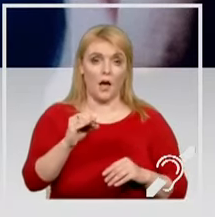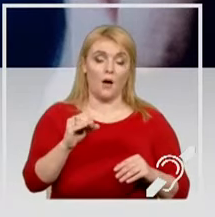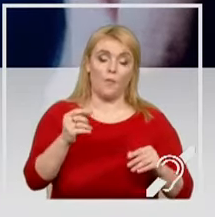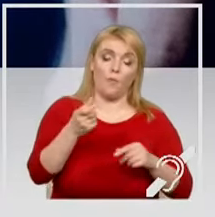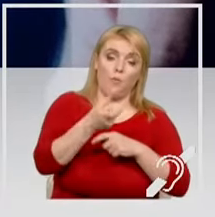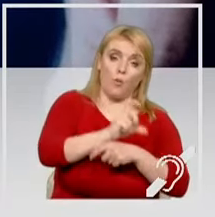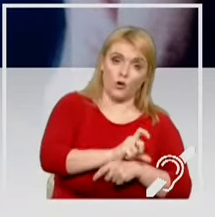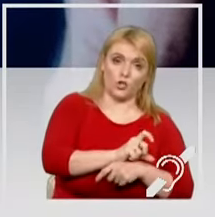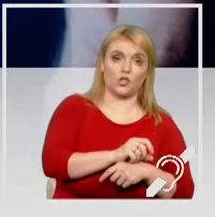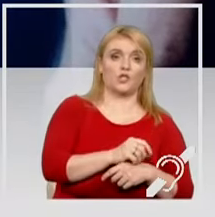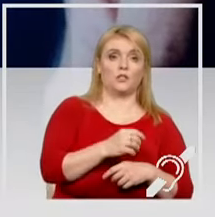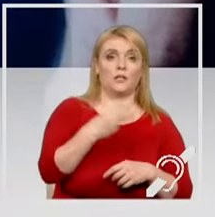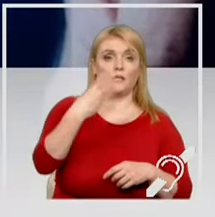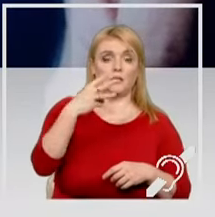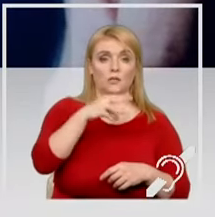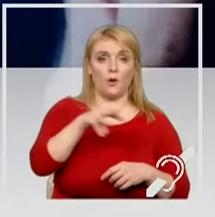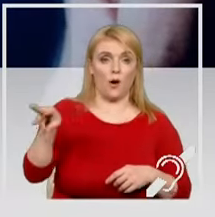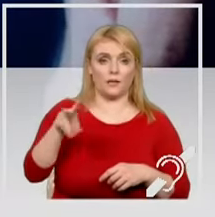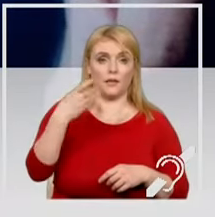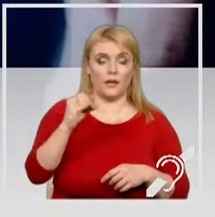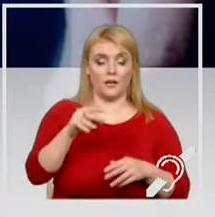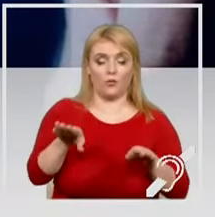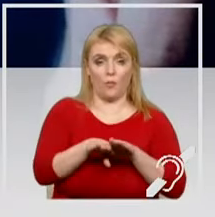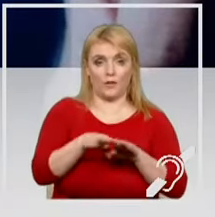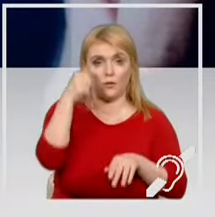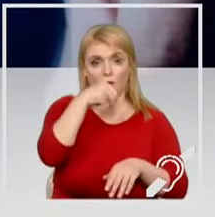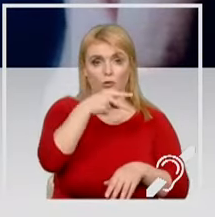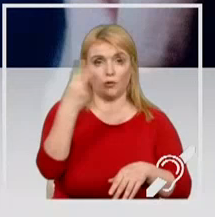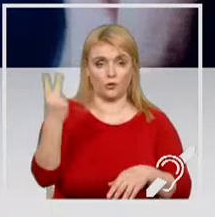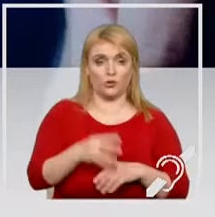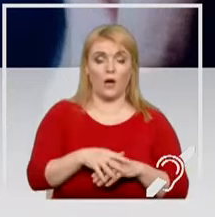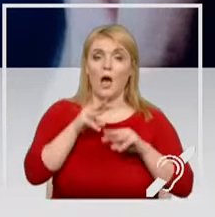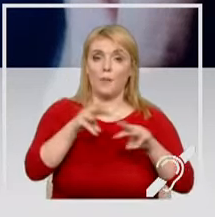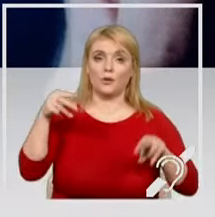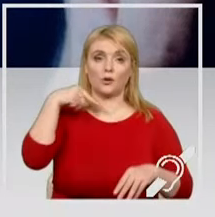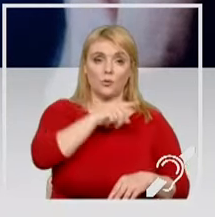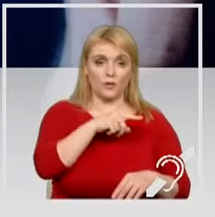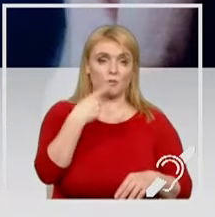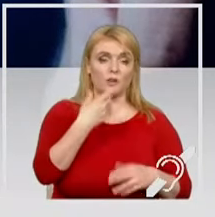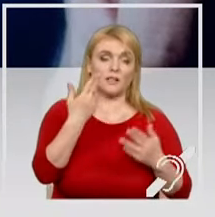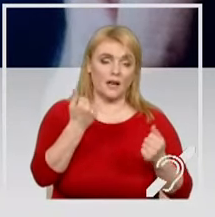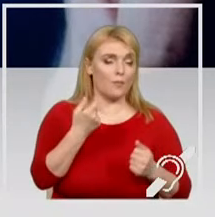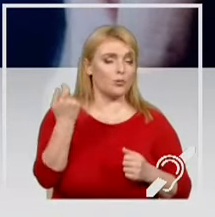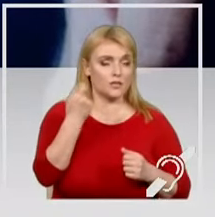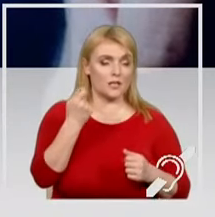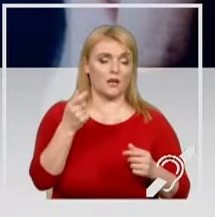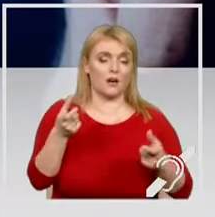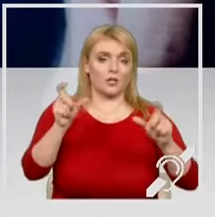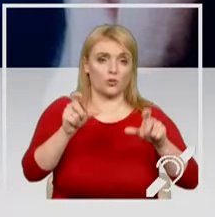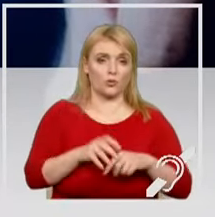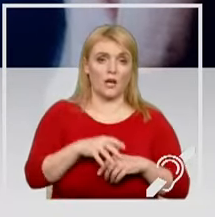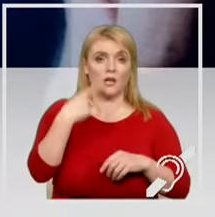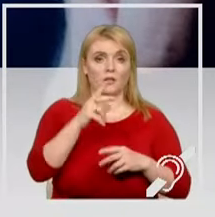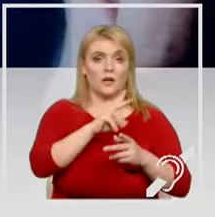milioane de lei față de 2022. Ministrul Economiei recunoaște că este o creștere modestă și spune că